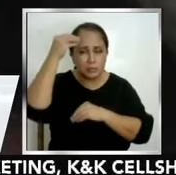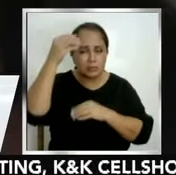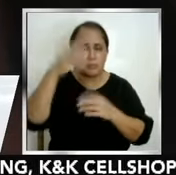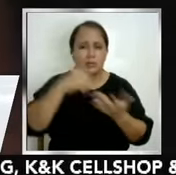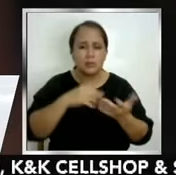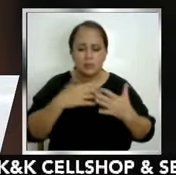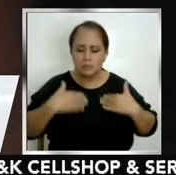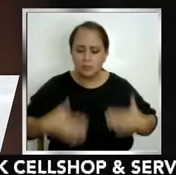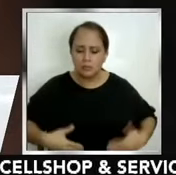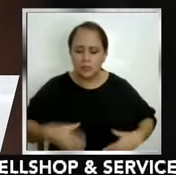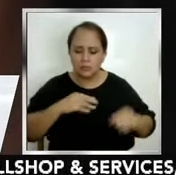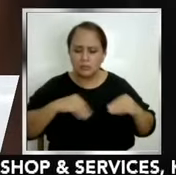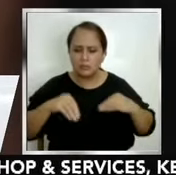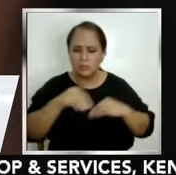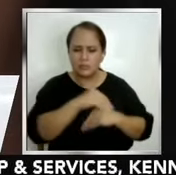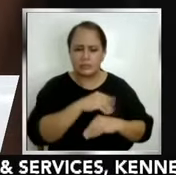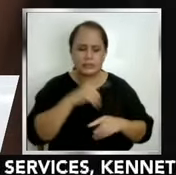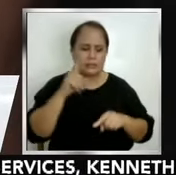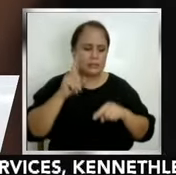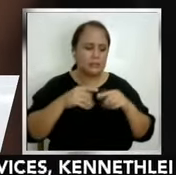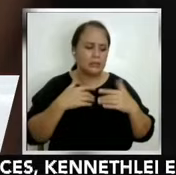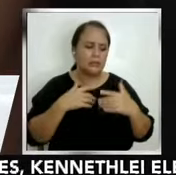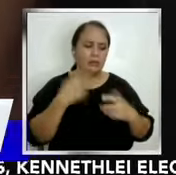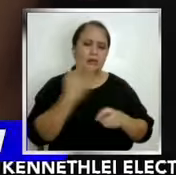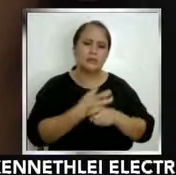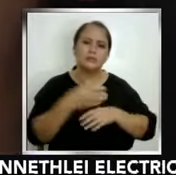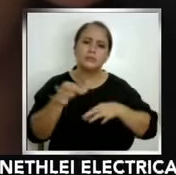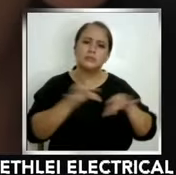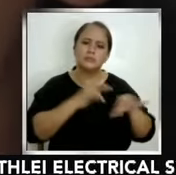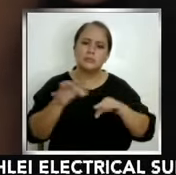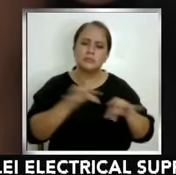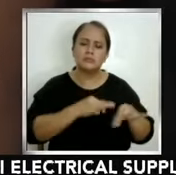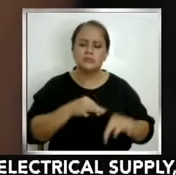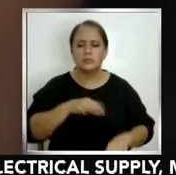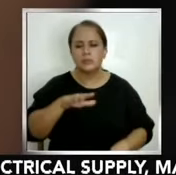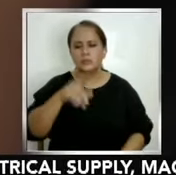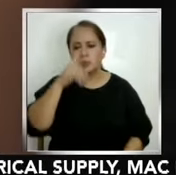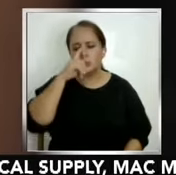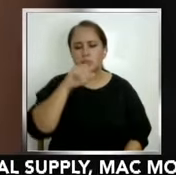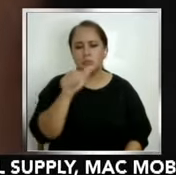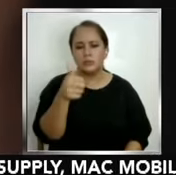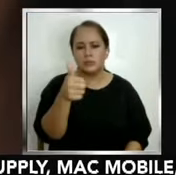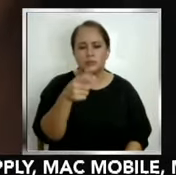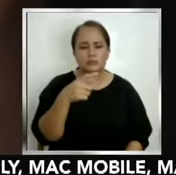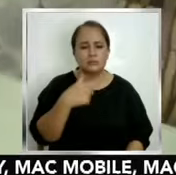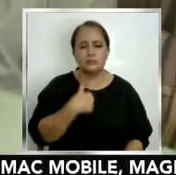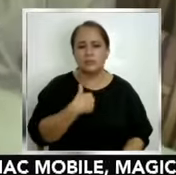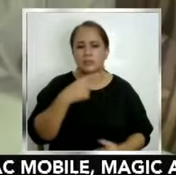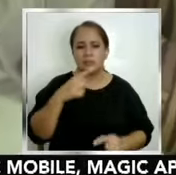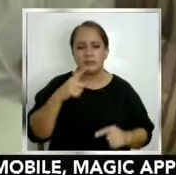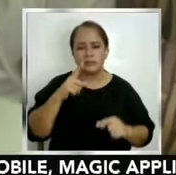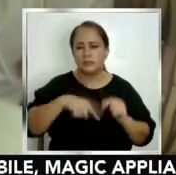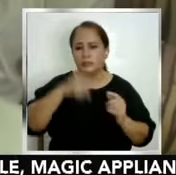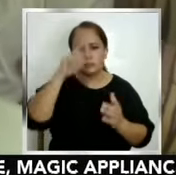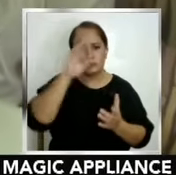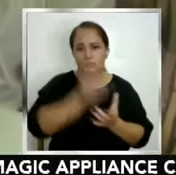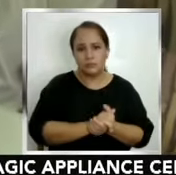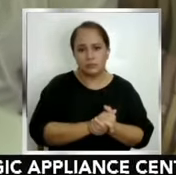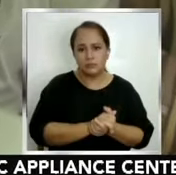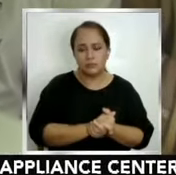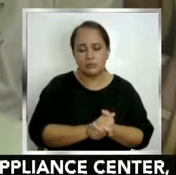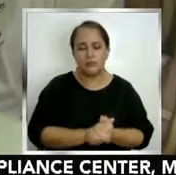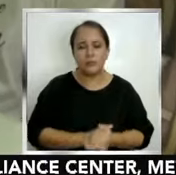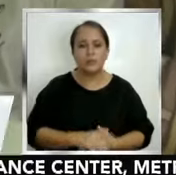hirap po ipaliwanag para sa 10 years old. Kasi hindi talaga siya papaniwala. Dumating rin kanina